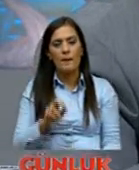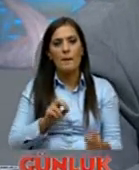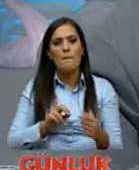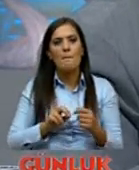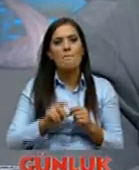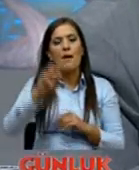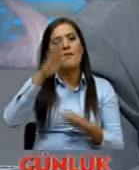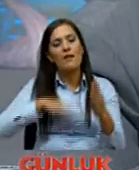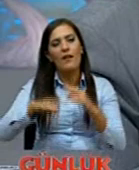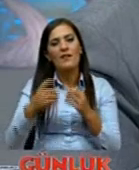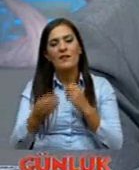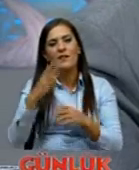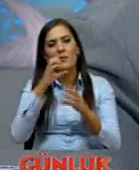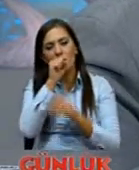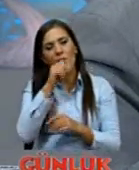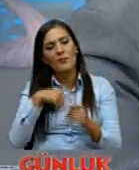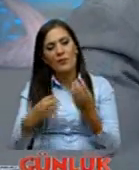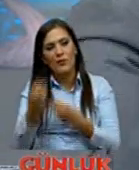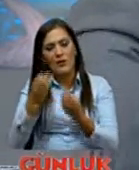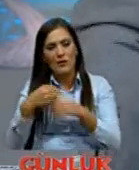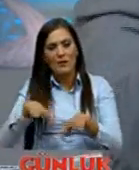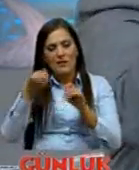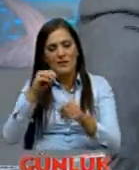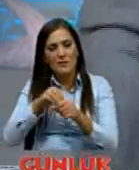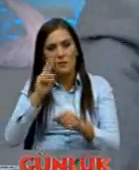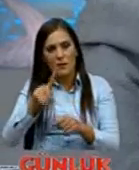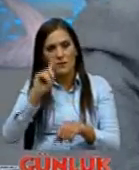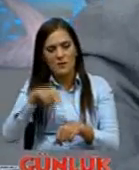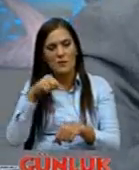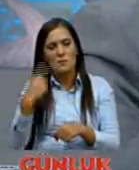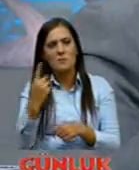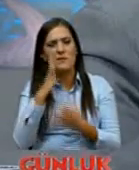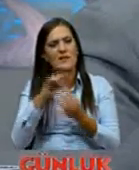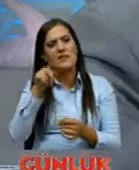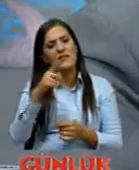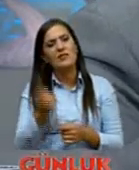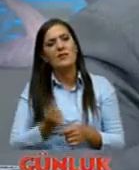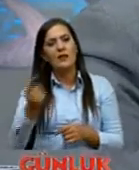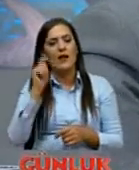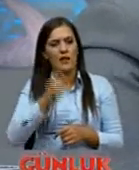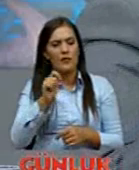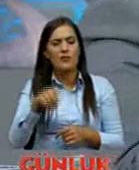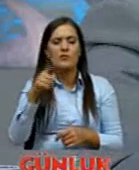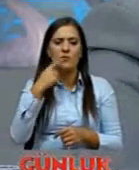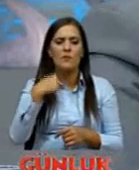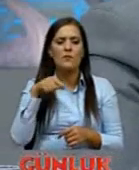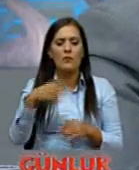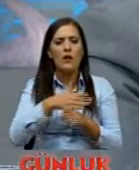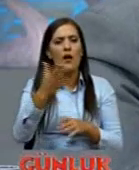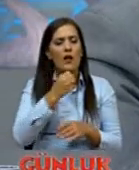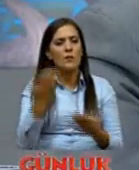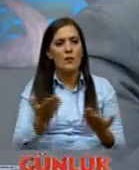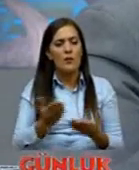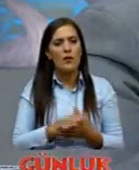merdiven altı üretimlere baktığımızda, yani şimdi düşünebiliyor musunuz? Birisi siz şikayet ediyorsunuz, diyorsunuz ki ben şöyle bir ürün aldım